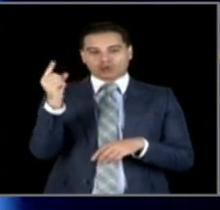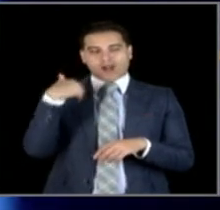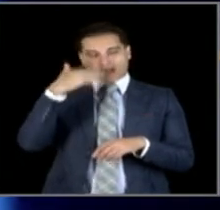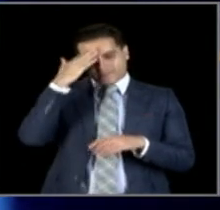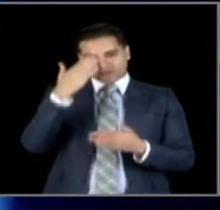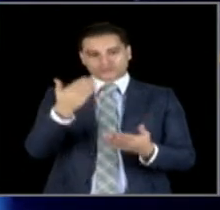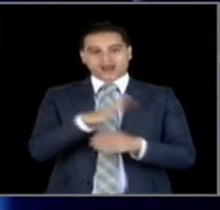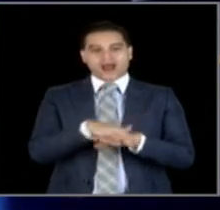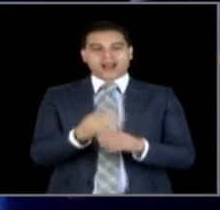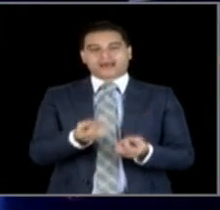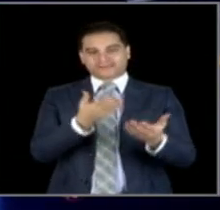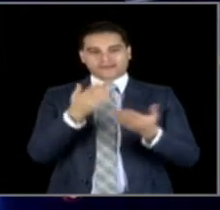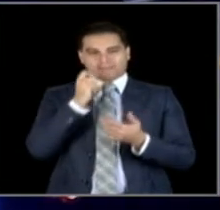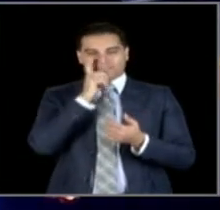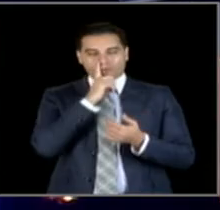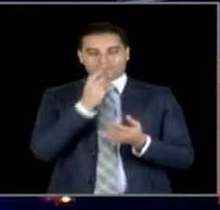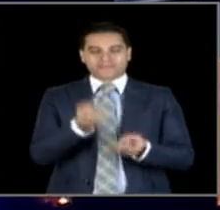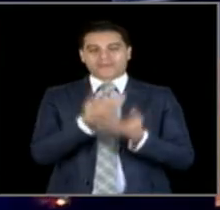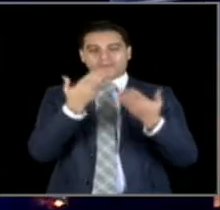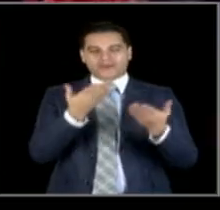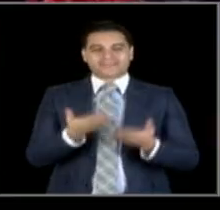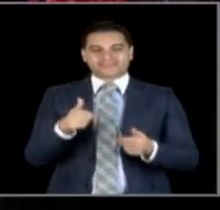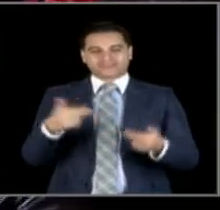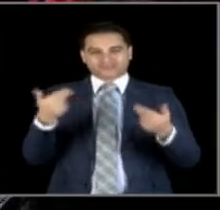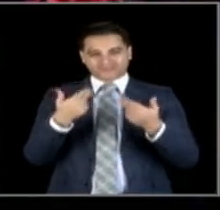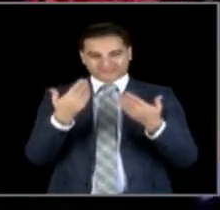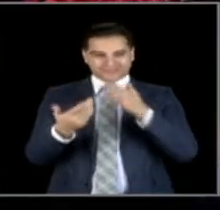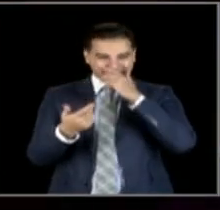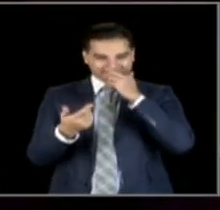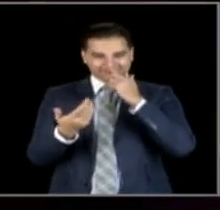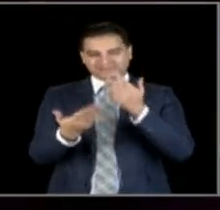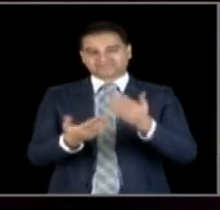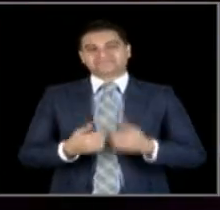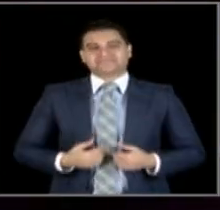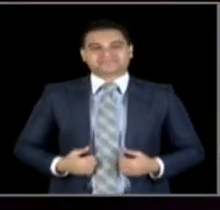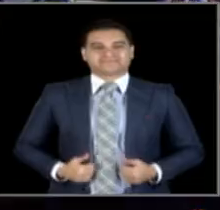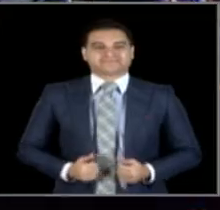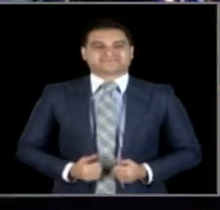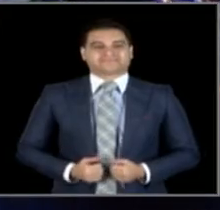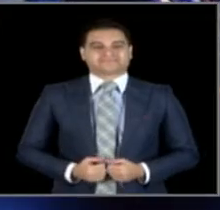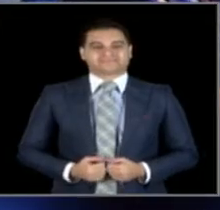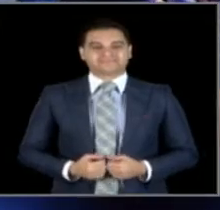الحضور، شرفتونا ومنوريننا في الاستوديو. يا سكرم.